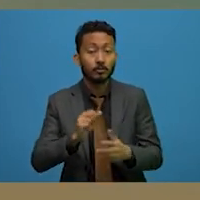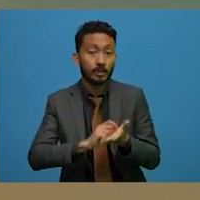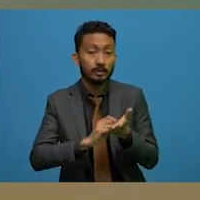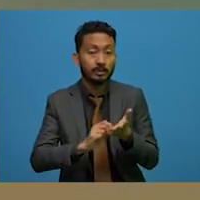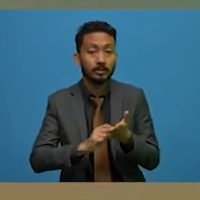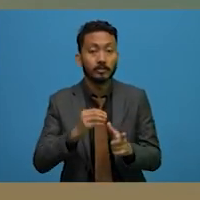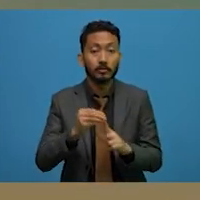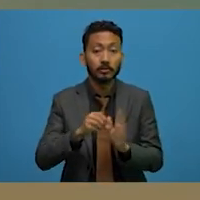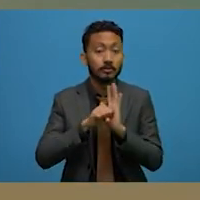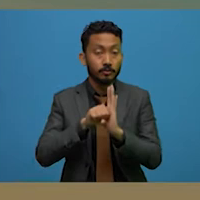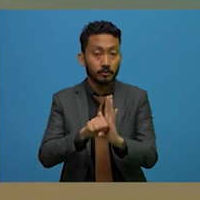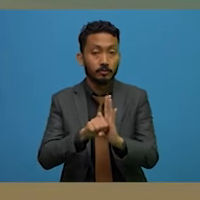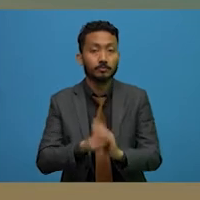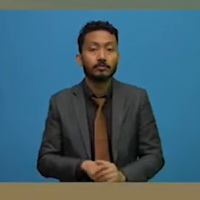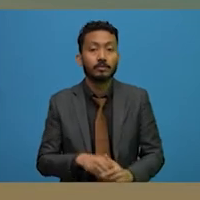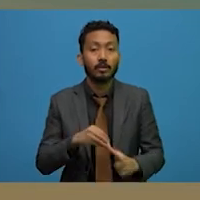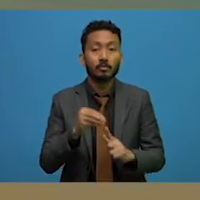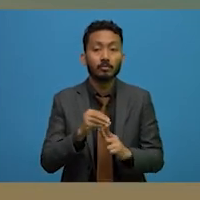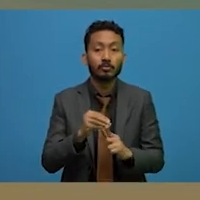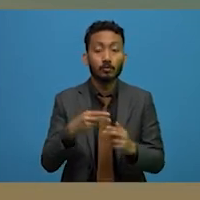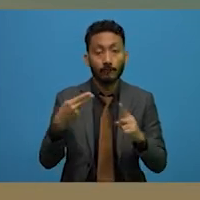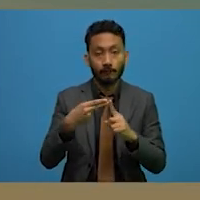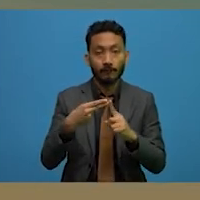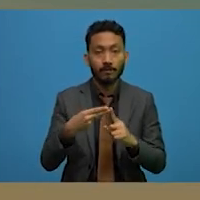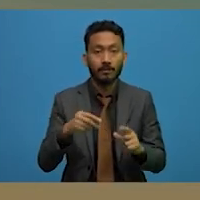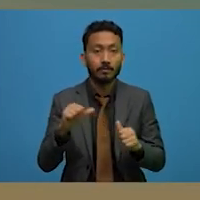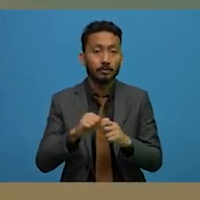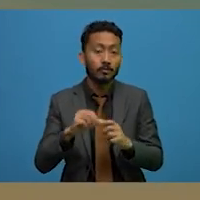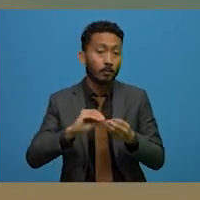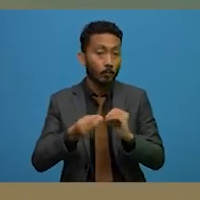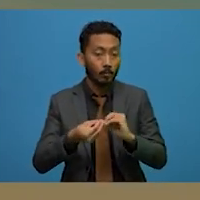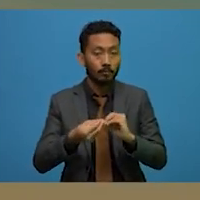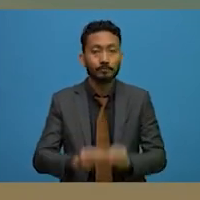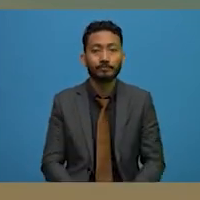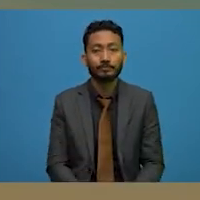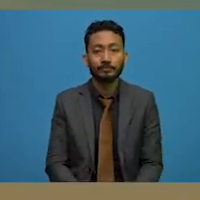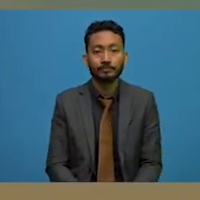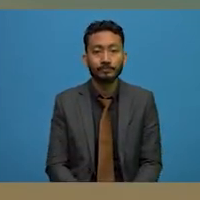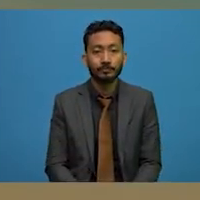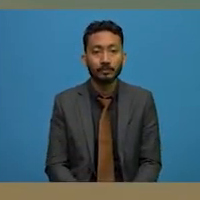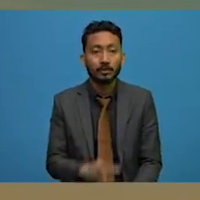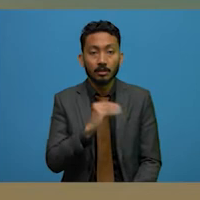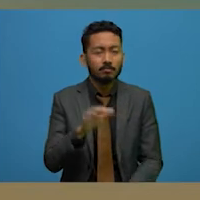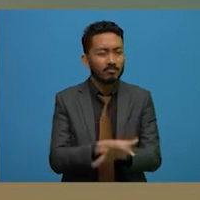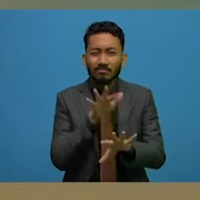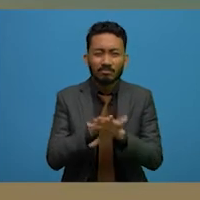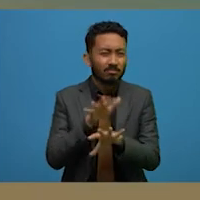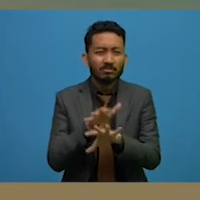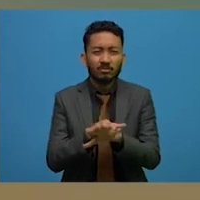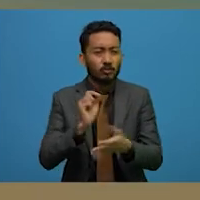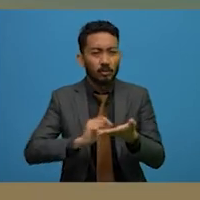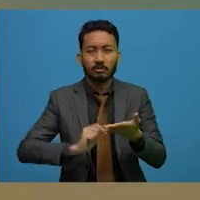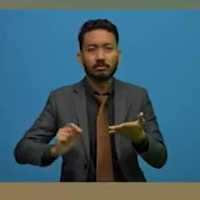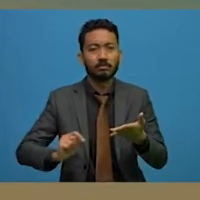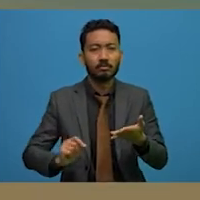atau simbol, huruf, abjad, nombor, statistik dan pelbagai tulisan atau